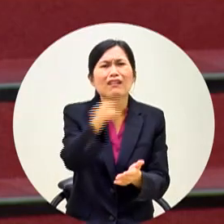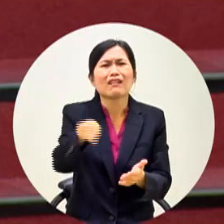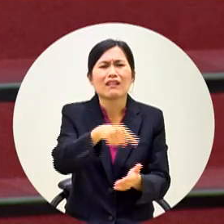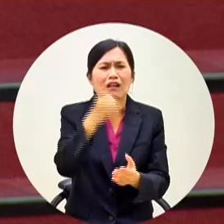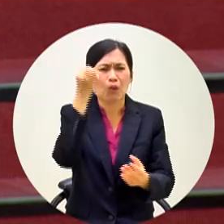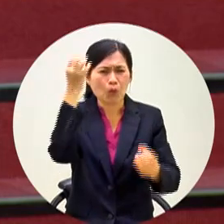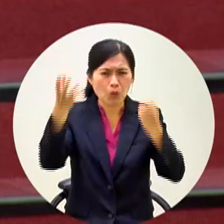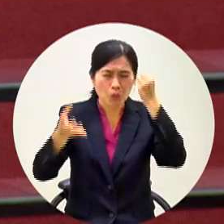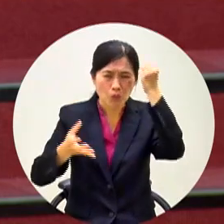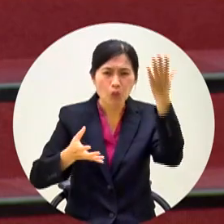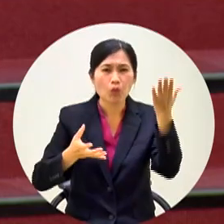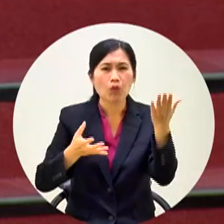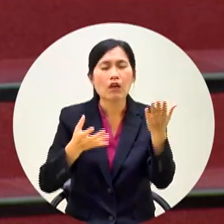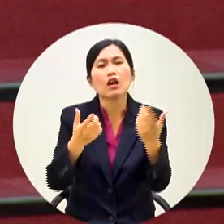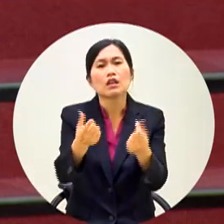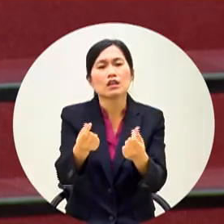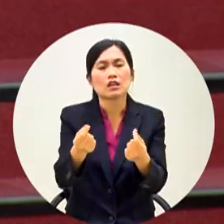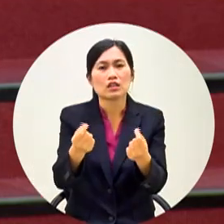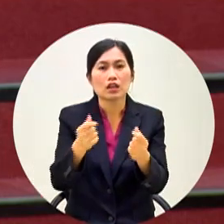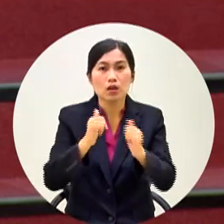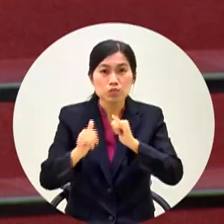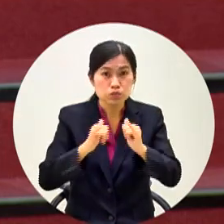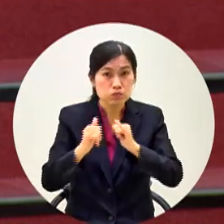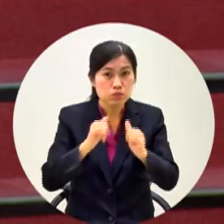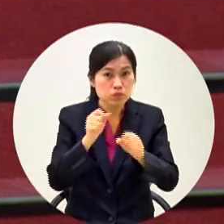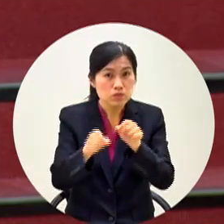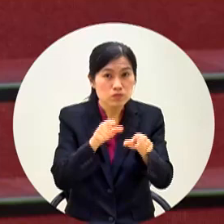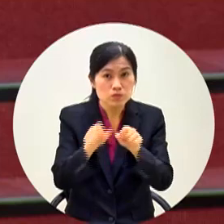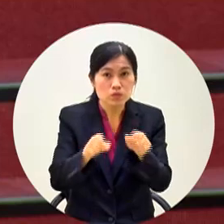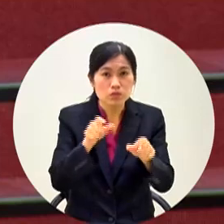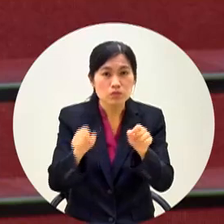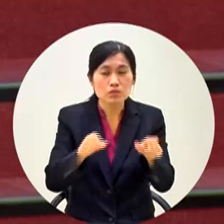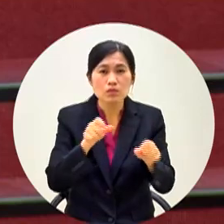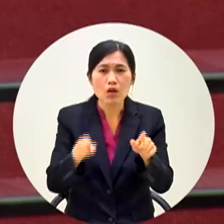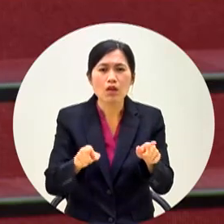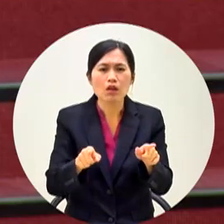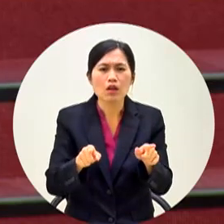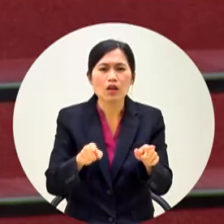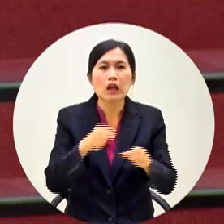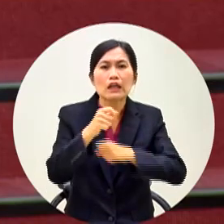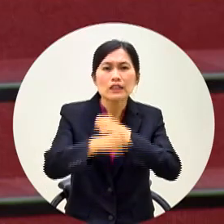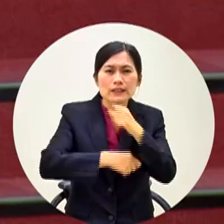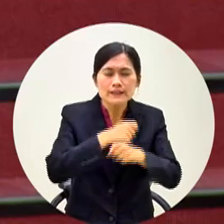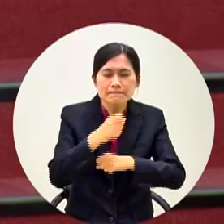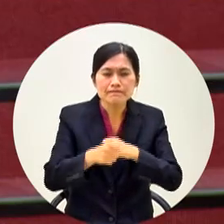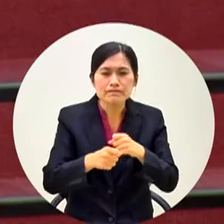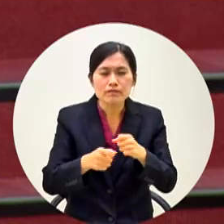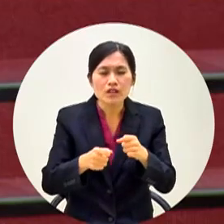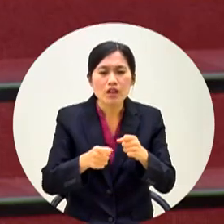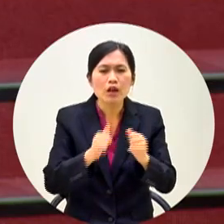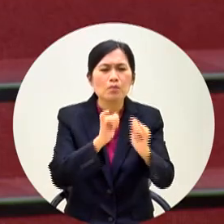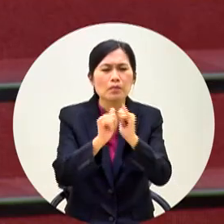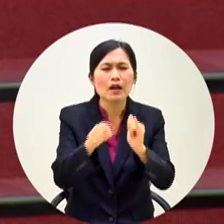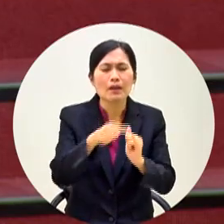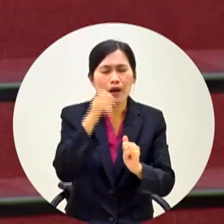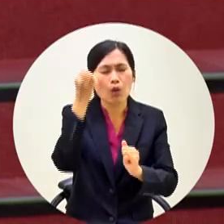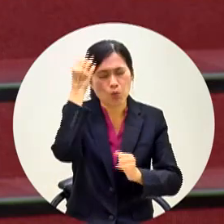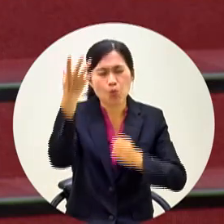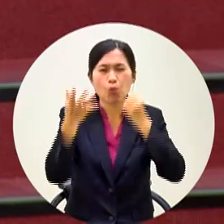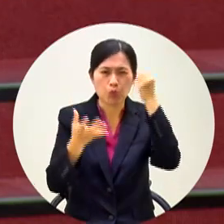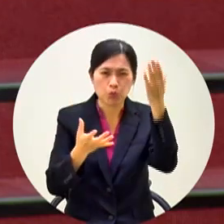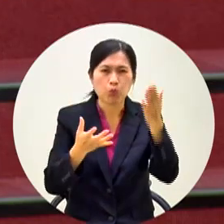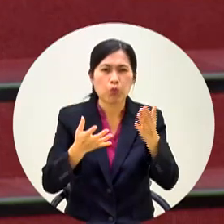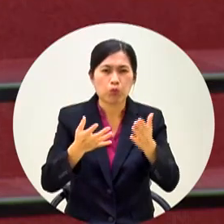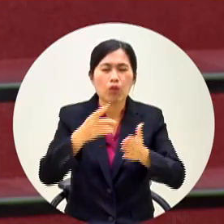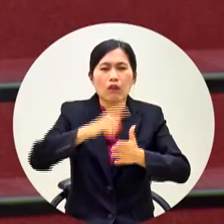事了。那从这一些民众的消费的这个方式来讲，我们知道民众是健忘的，但是政府能不能松